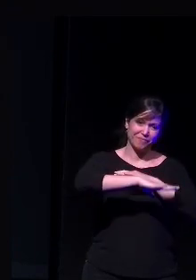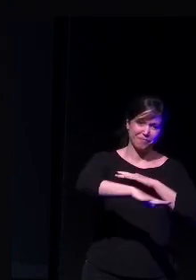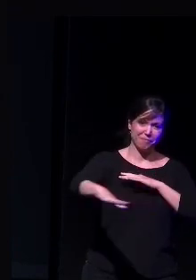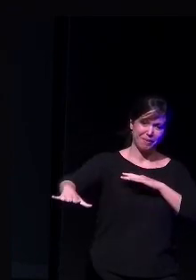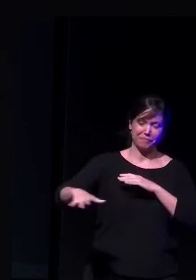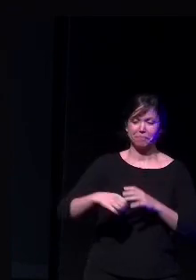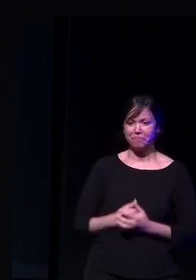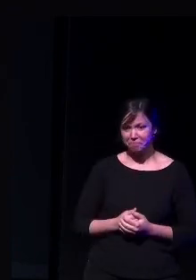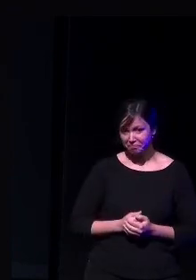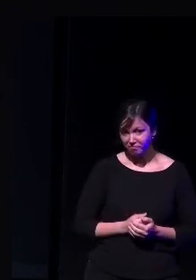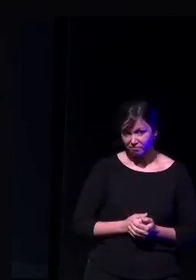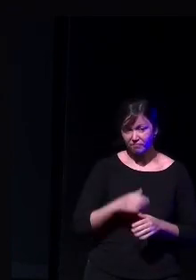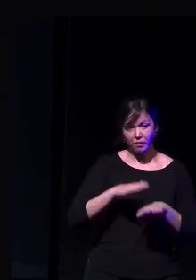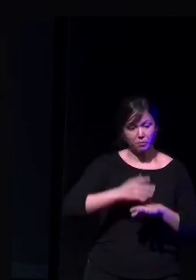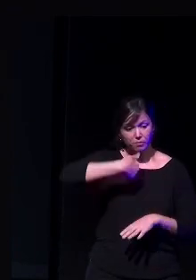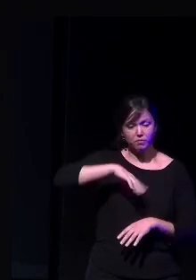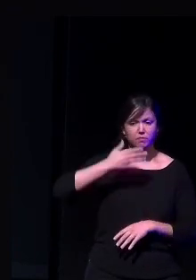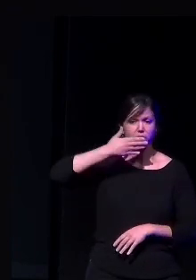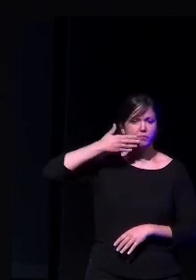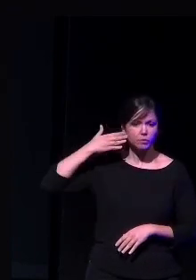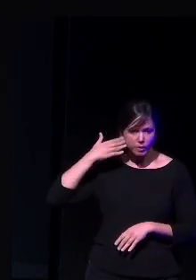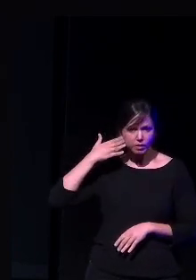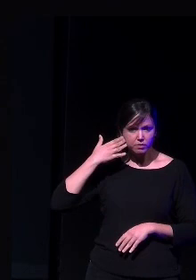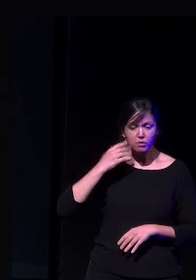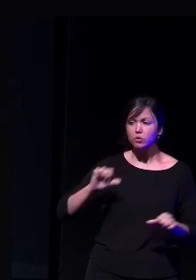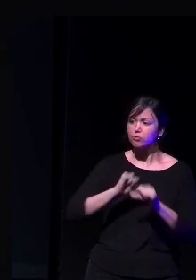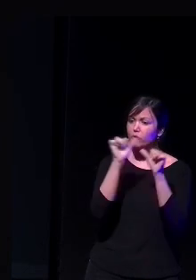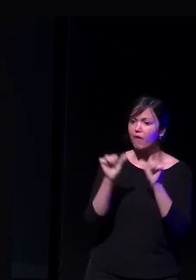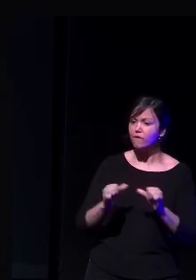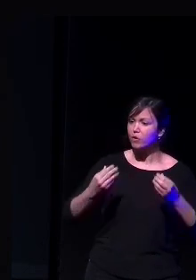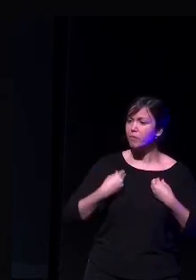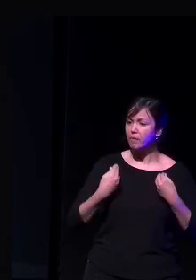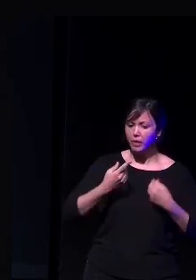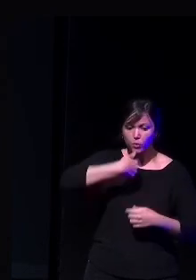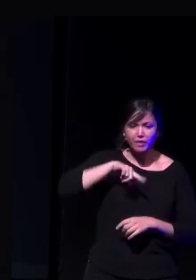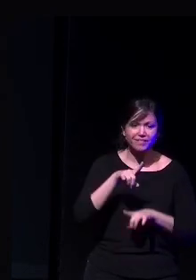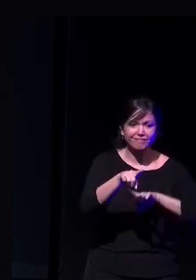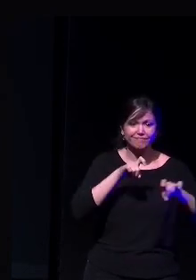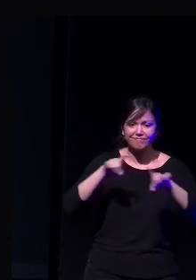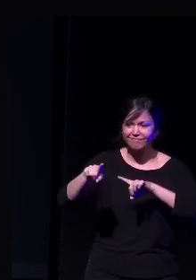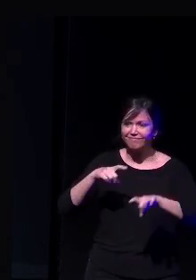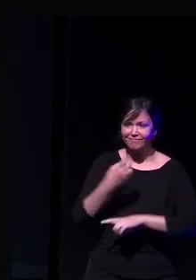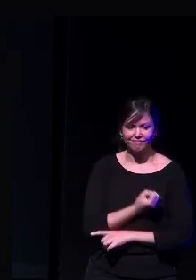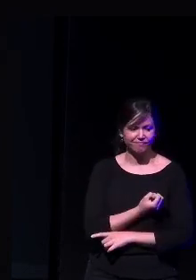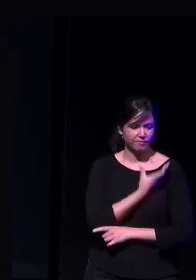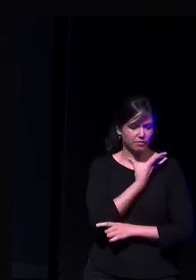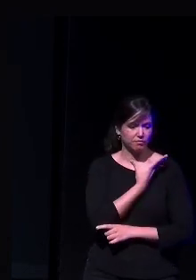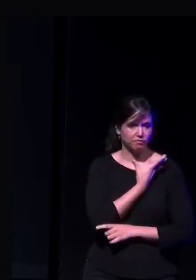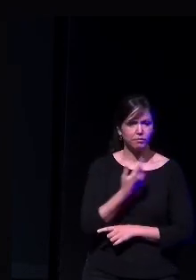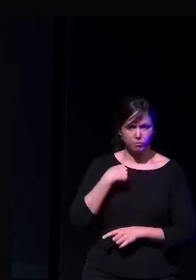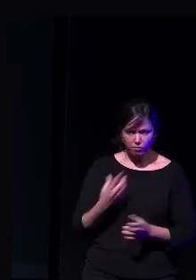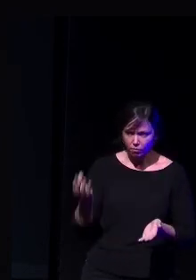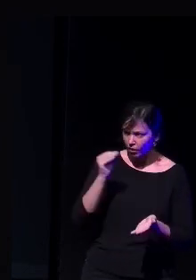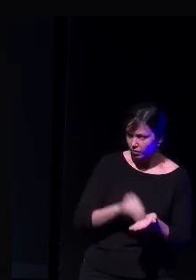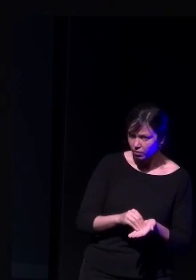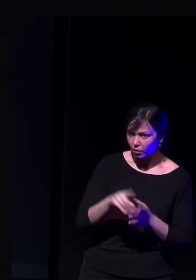Brava. És un privilegi i una forma de vida que hem escollit, que ens apassiona i que tornaríem a